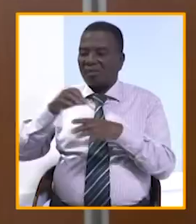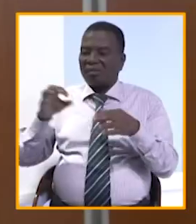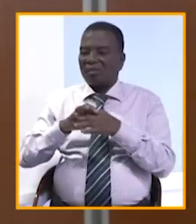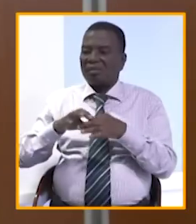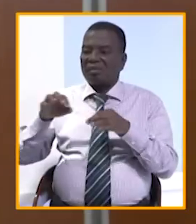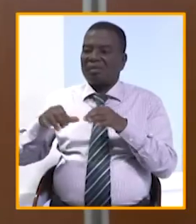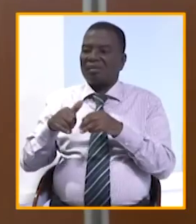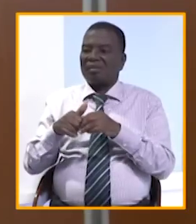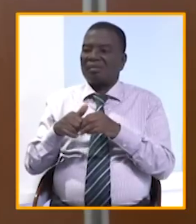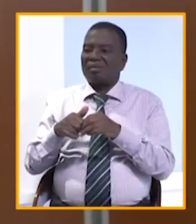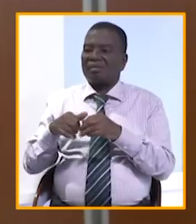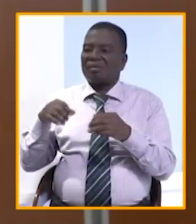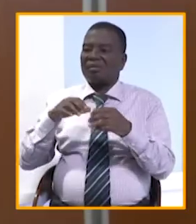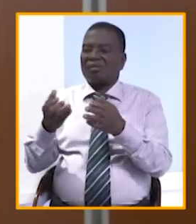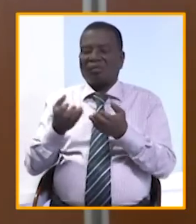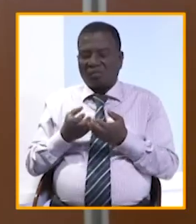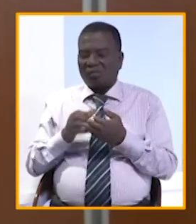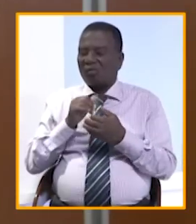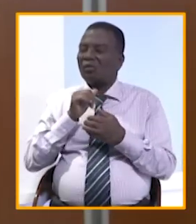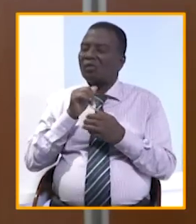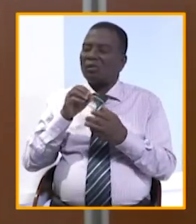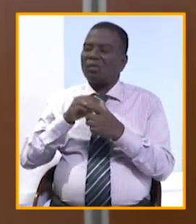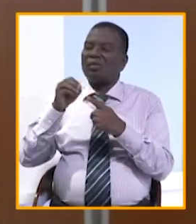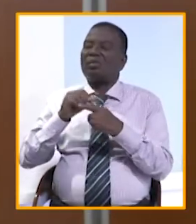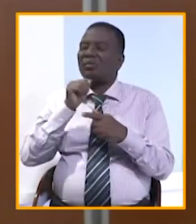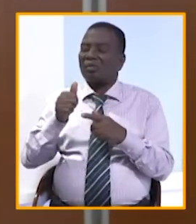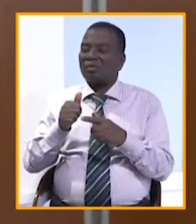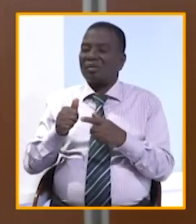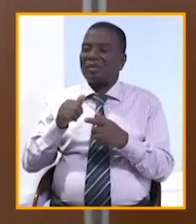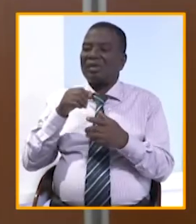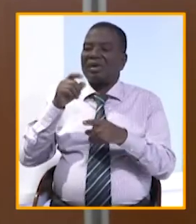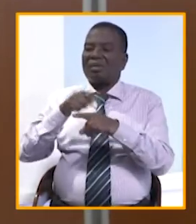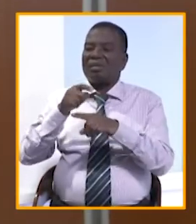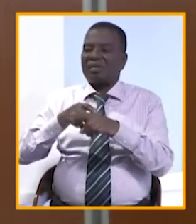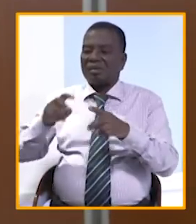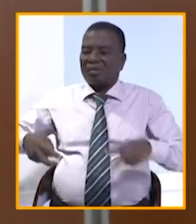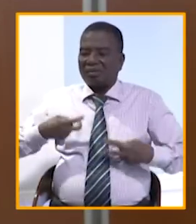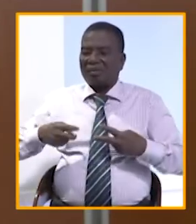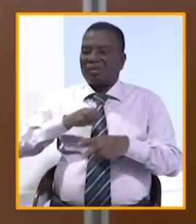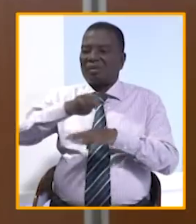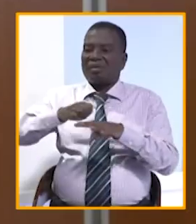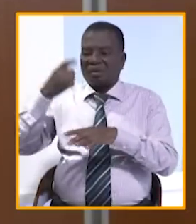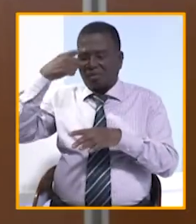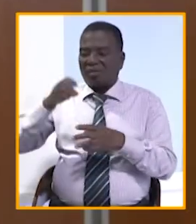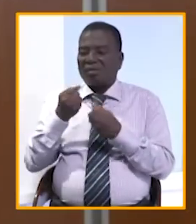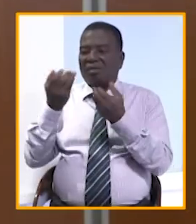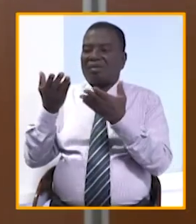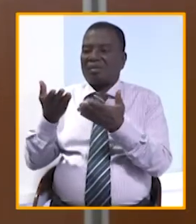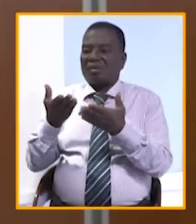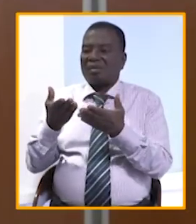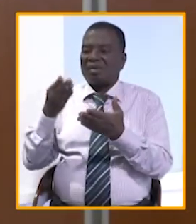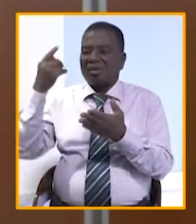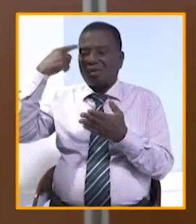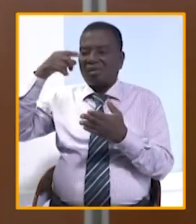nous sommes tous des activistes, qu'on le veuille ou non. Arrivé à un moment donné de notre vie, on doit pouvoir s'engager pour une cause. Et la cause la plus noble, c'est de